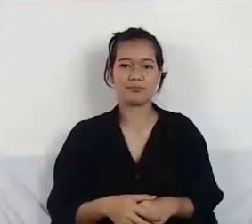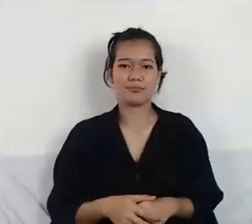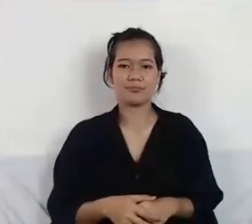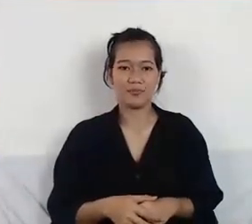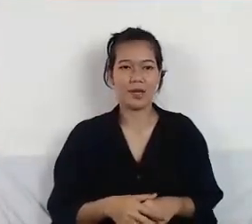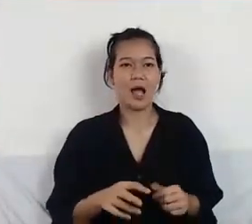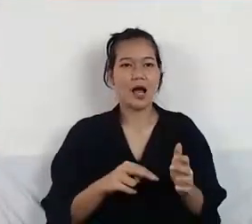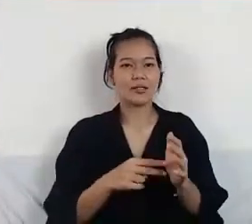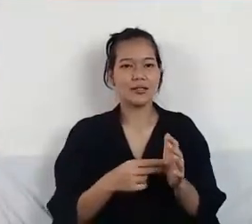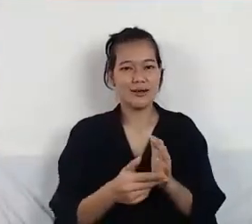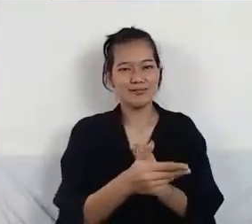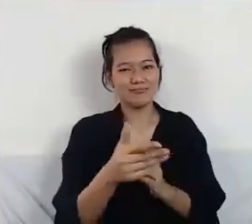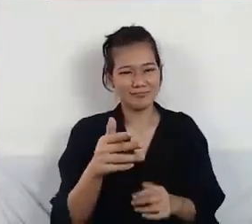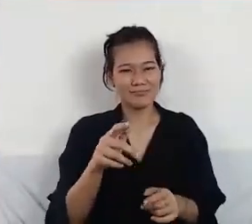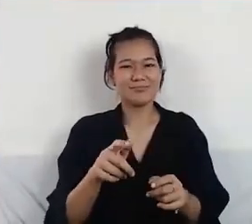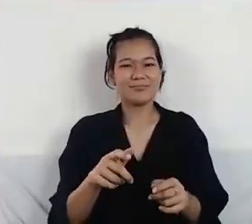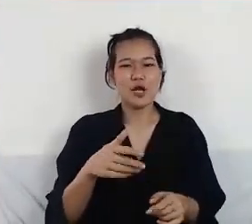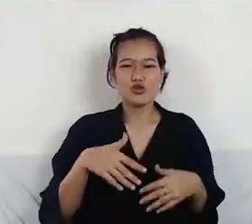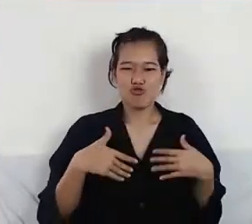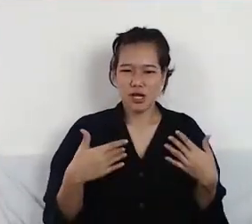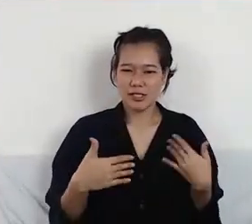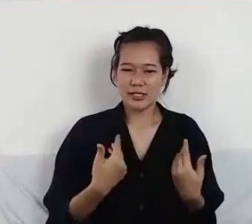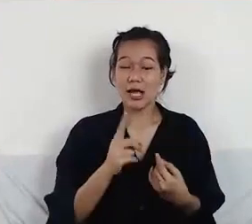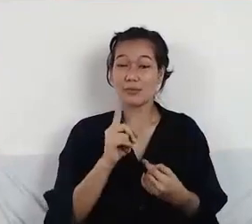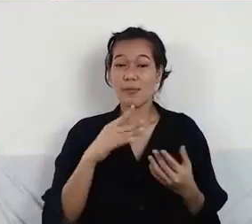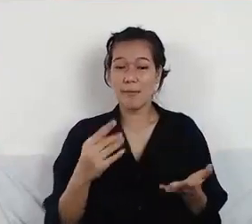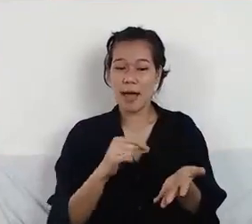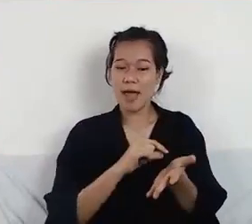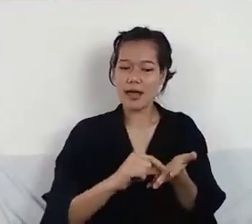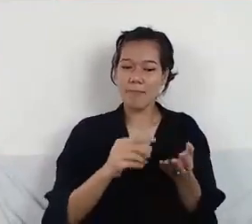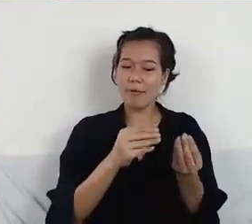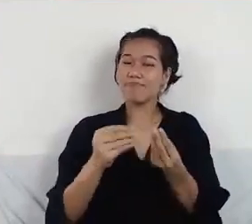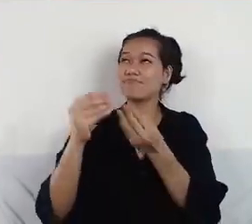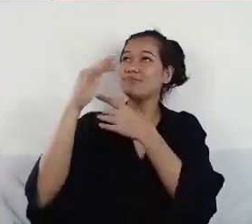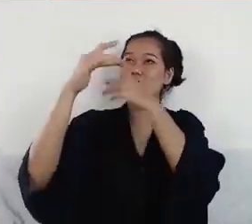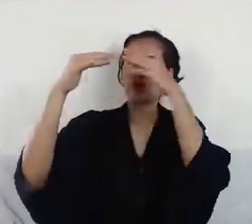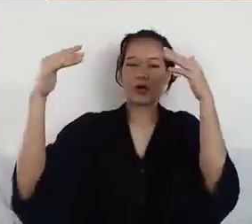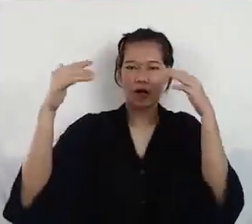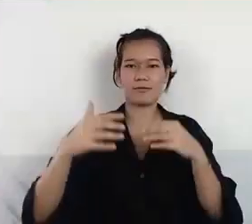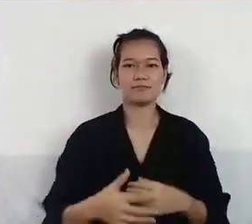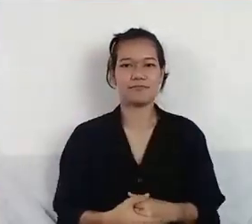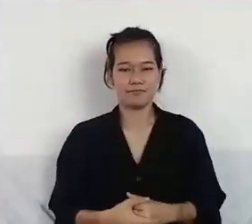Jadi bersukacitalah karena namamu tercatat di sorga.